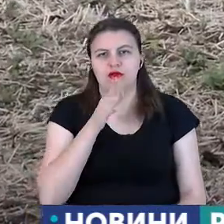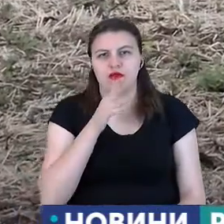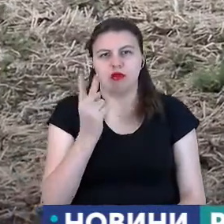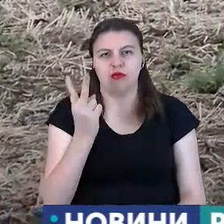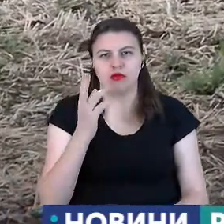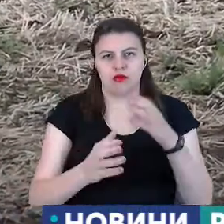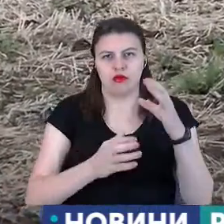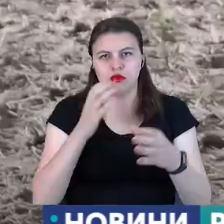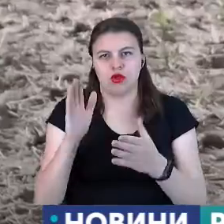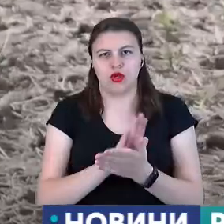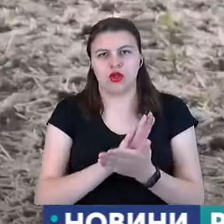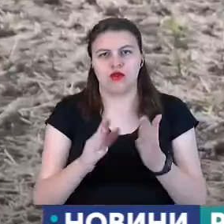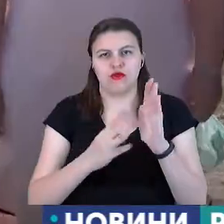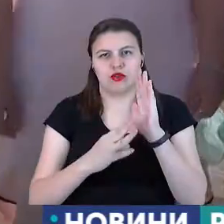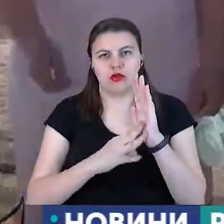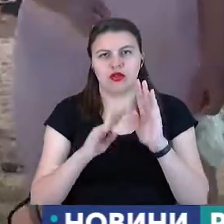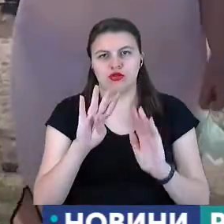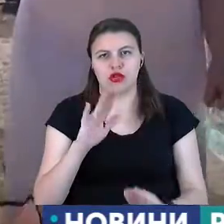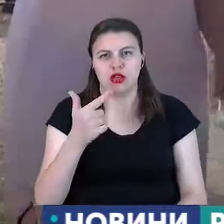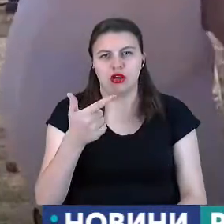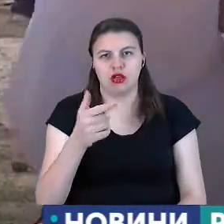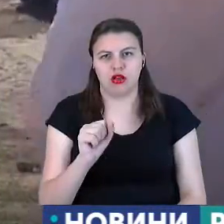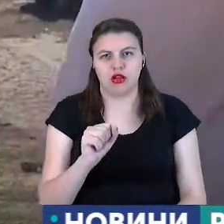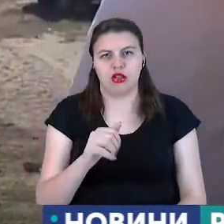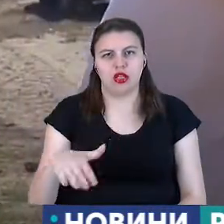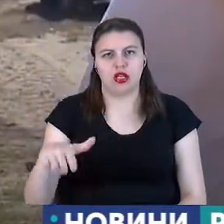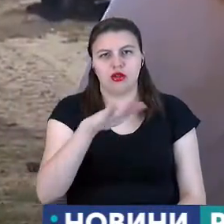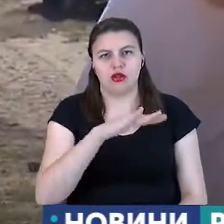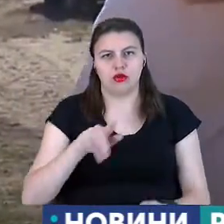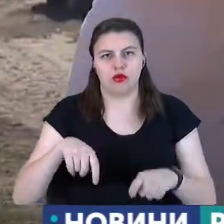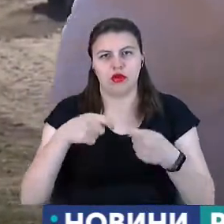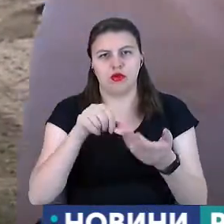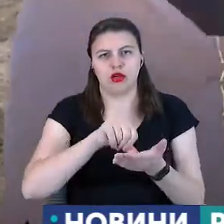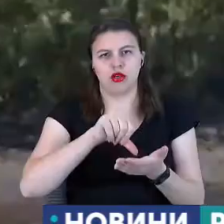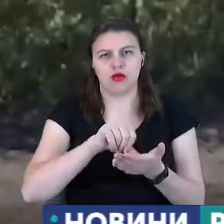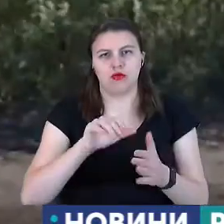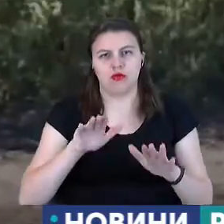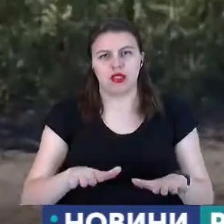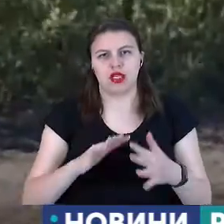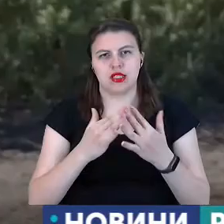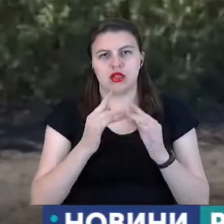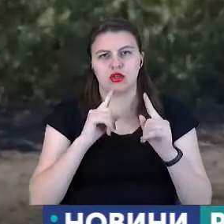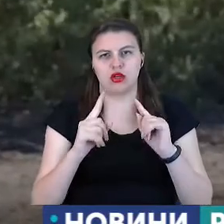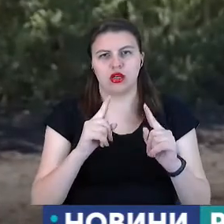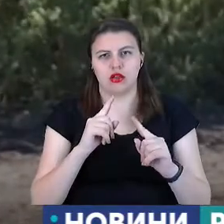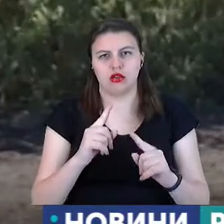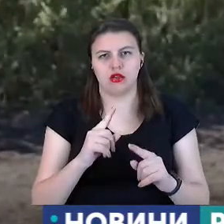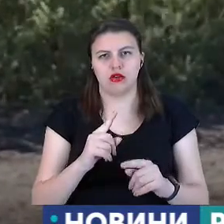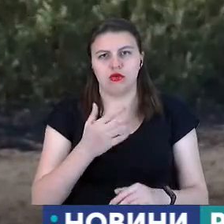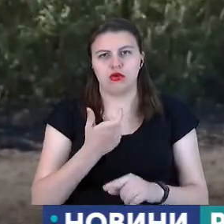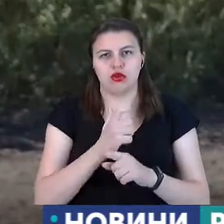розчистили 84 гектари. Територію передають представниці місцевої селищної ради. Снарядів дуже багато. Тут у нас,